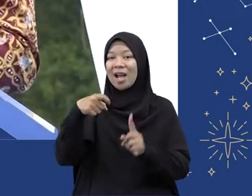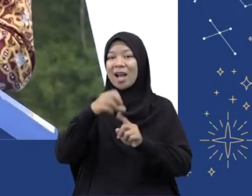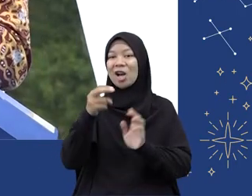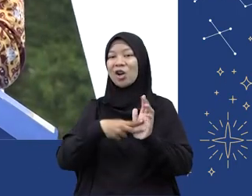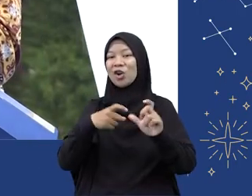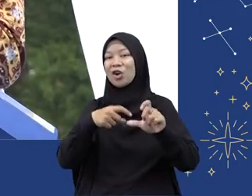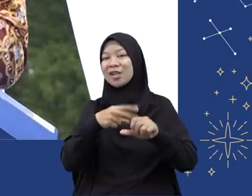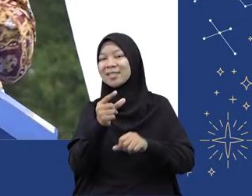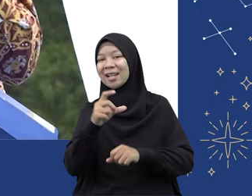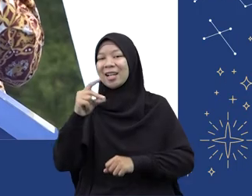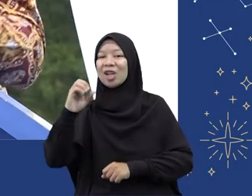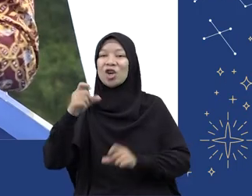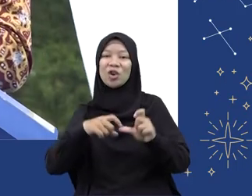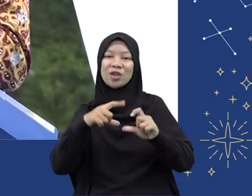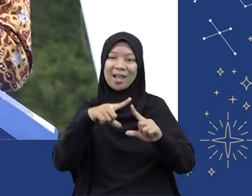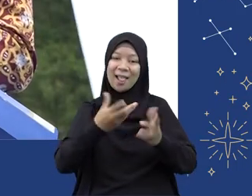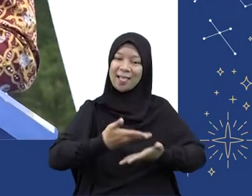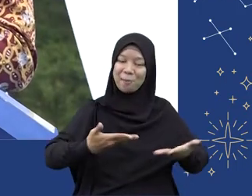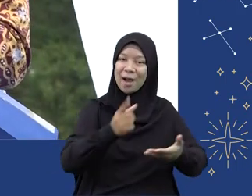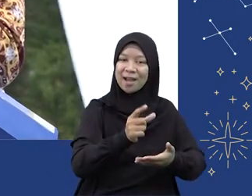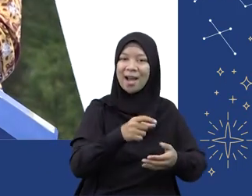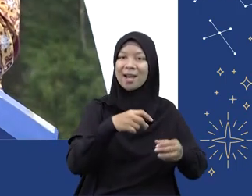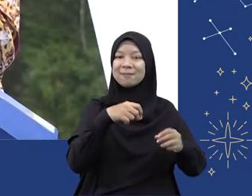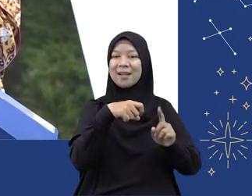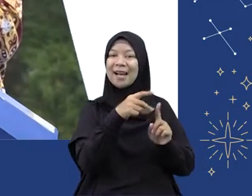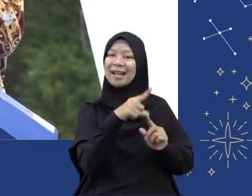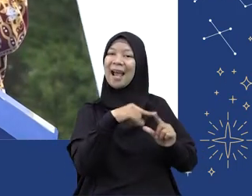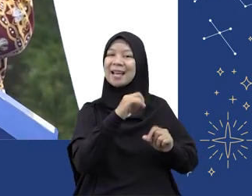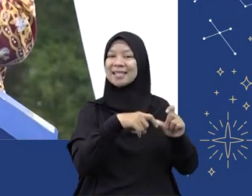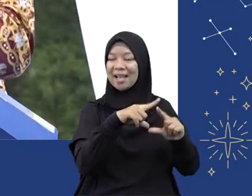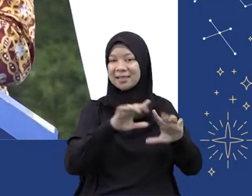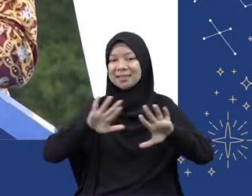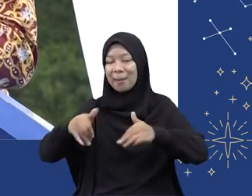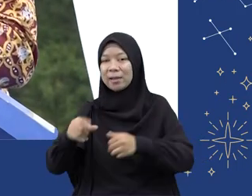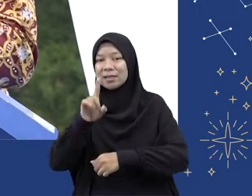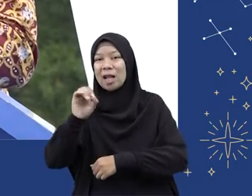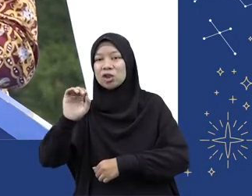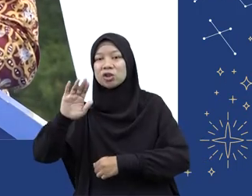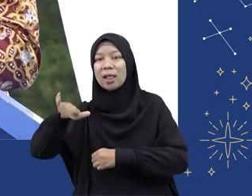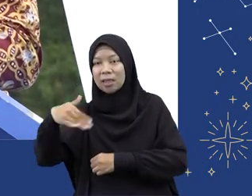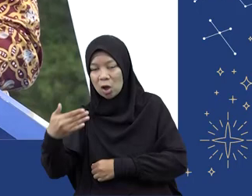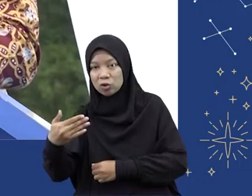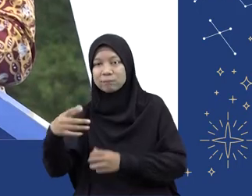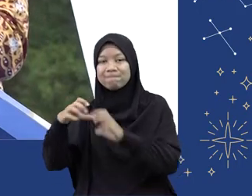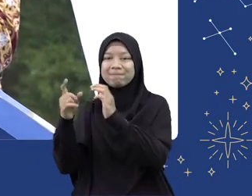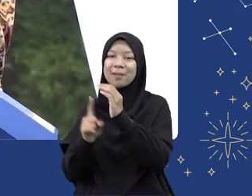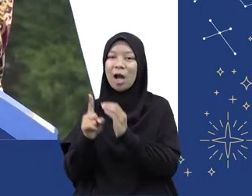Rossa di lapangan ada konser Raisa selamat 100 tahun observatorium